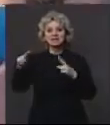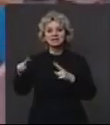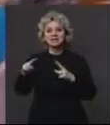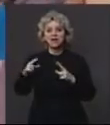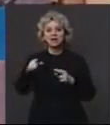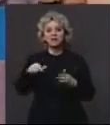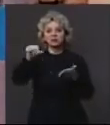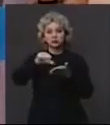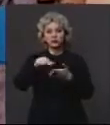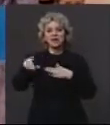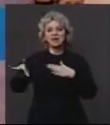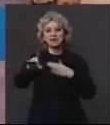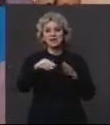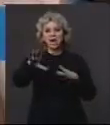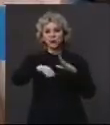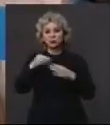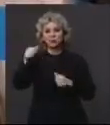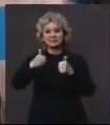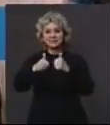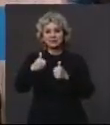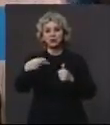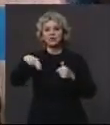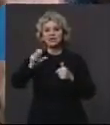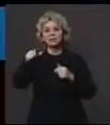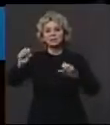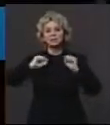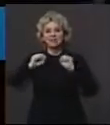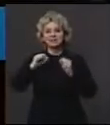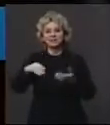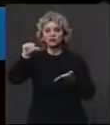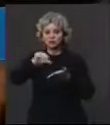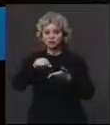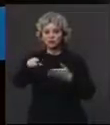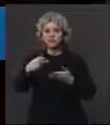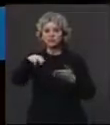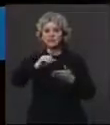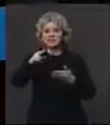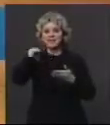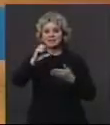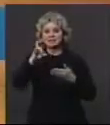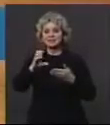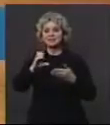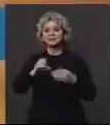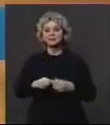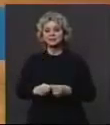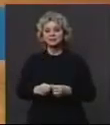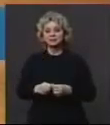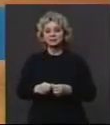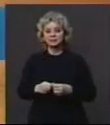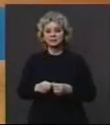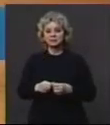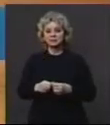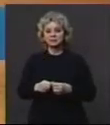Танцевальное караоке. Региональный отбор на соревнованиях по киберспортивному симулятору Just Dance.